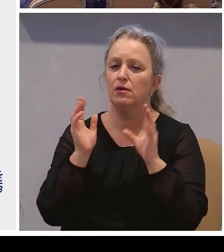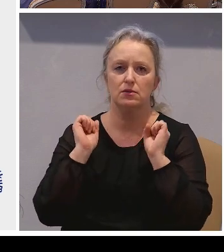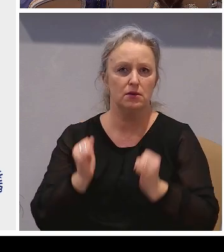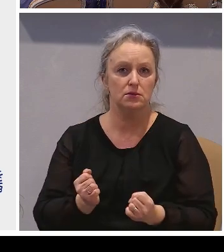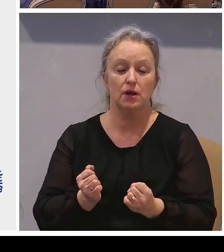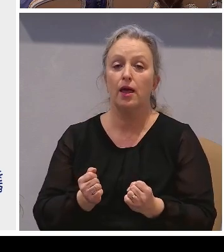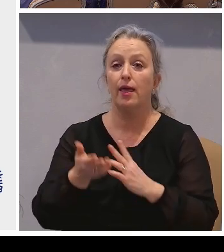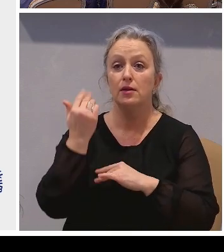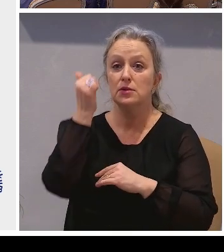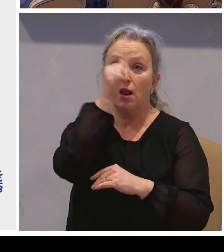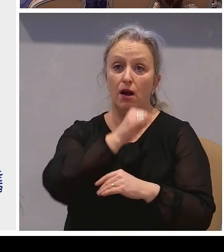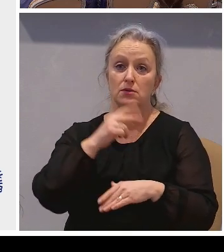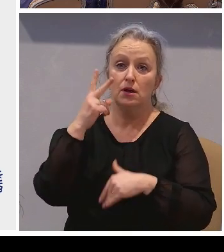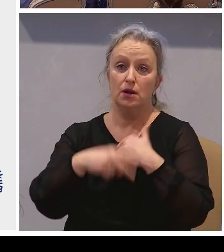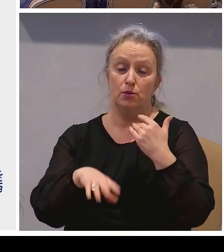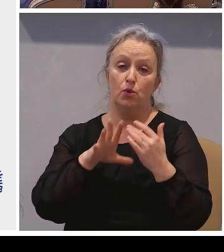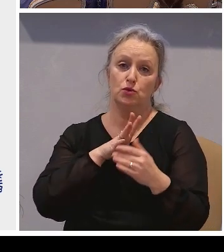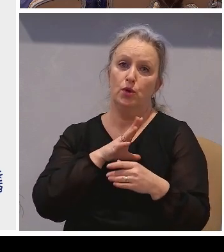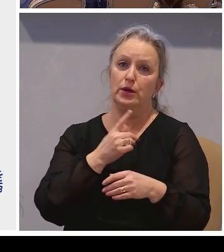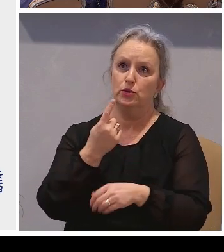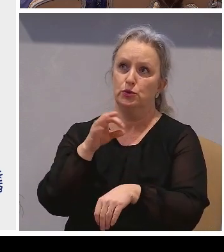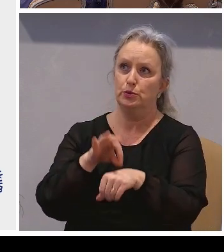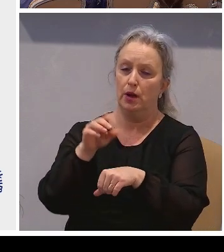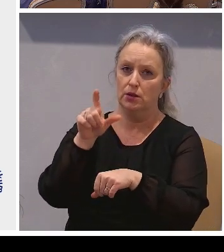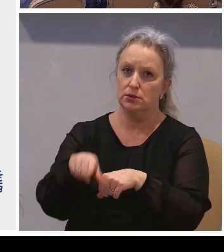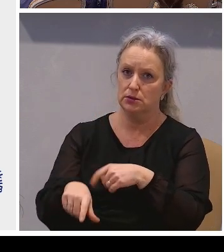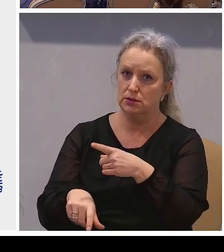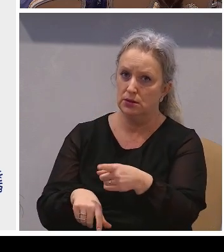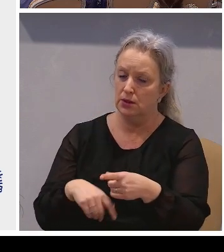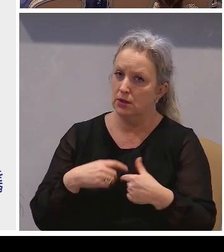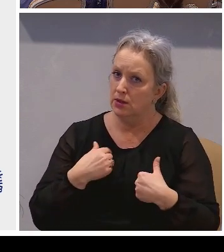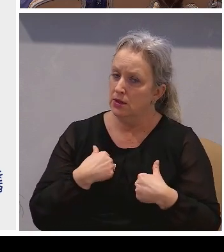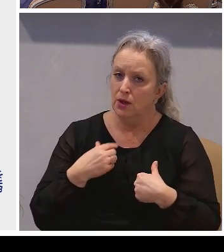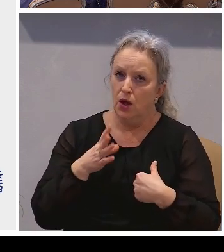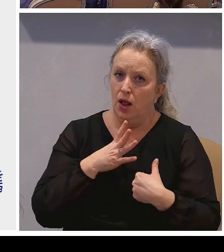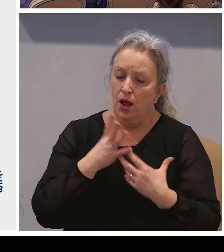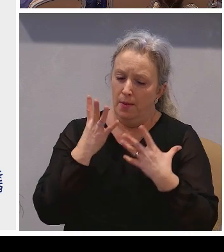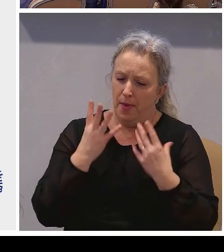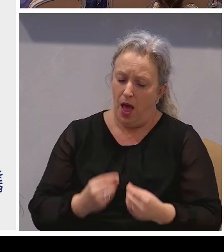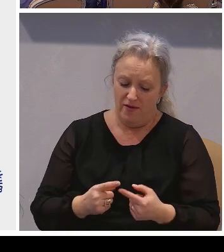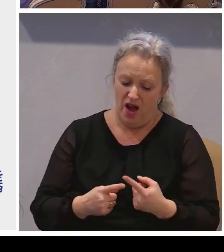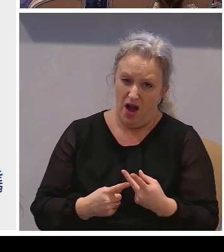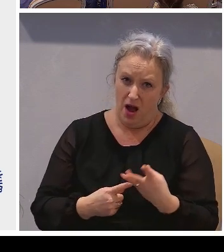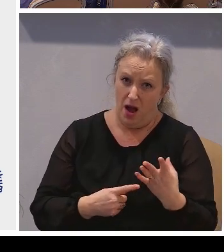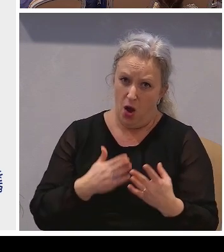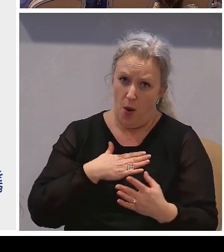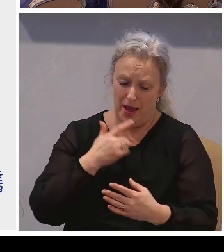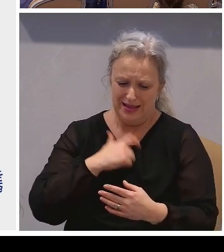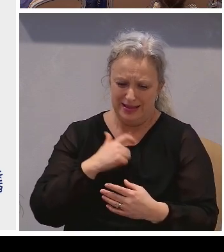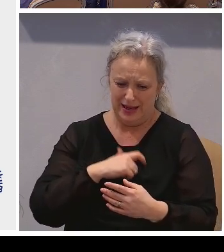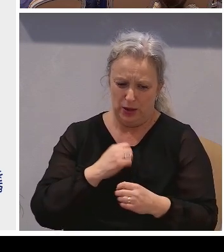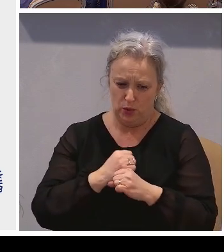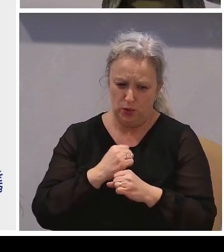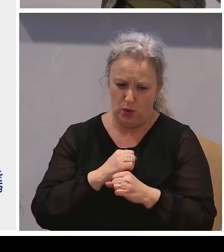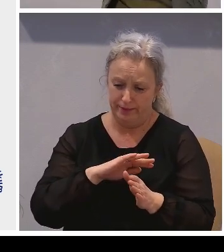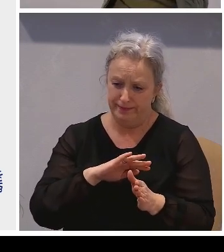eelmise specialists aasta during lõpus this one proovisin ühe day. patsiendiga. But coordinating Võttis this ennem is mitu extremely päeva difficult. minu isiklikust I tried muust tööst, once et with seda